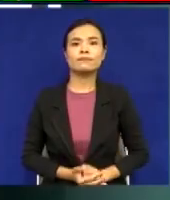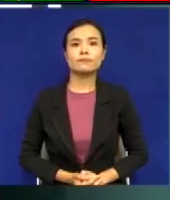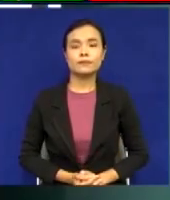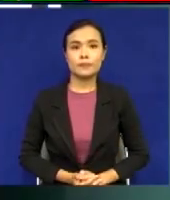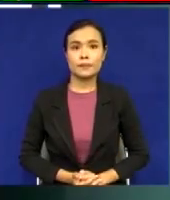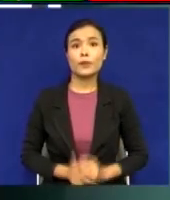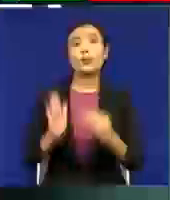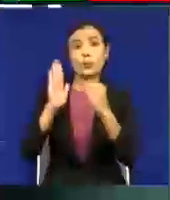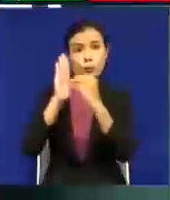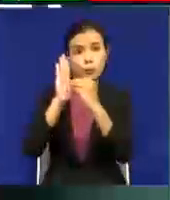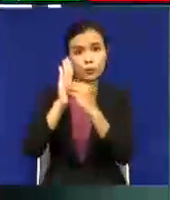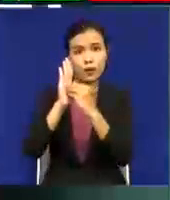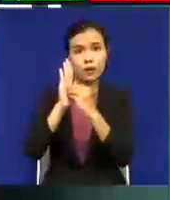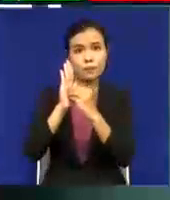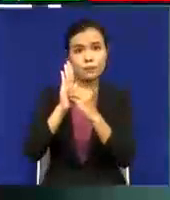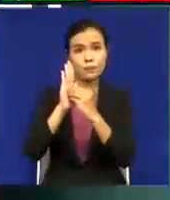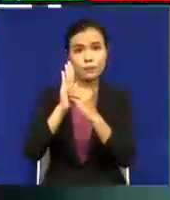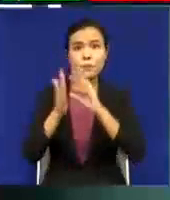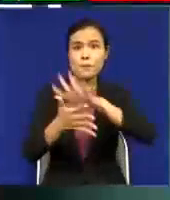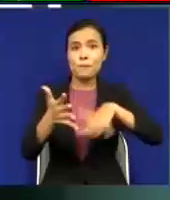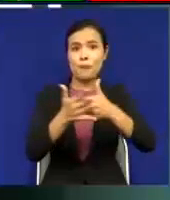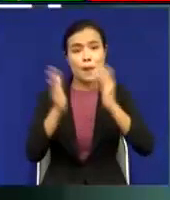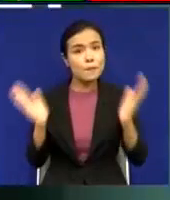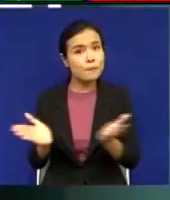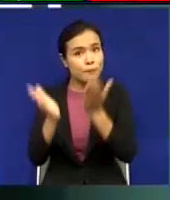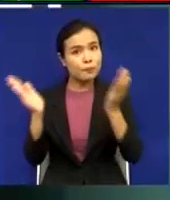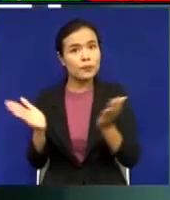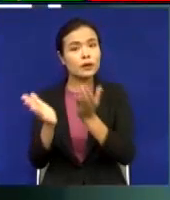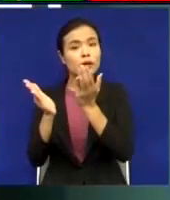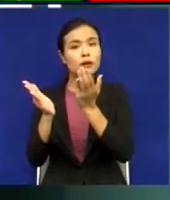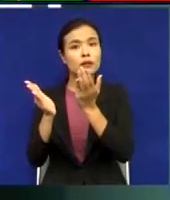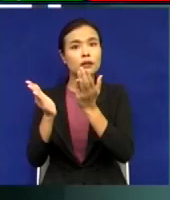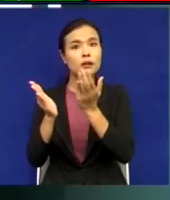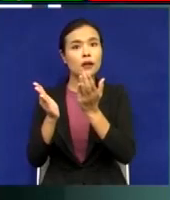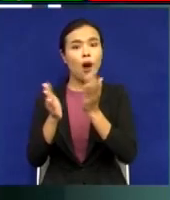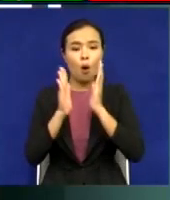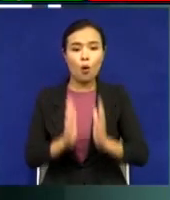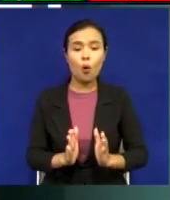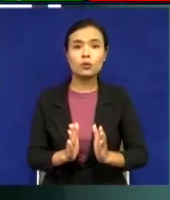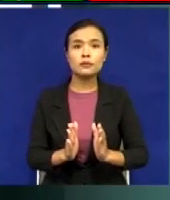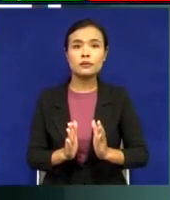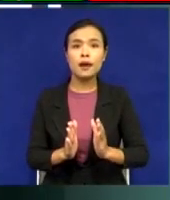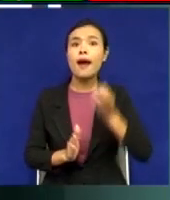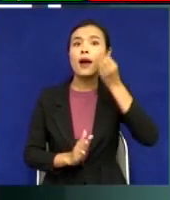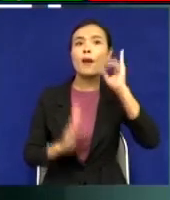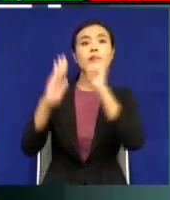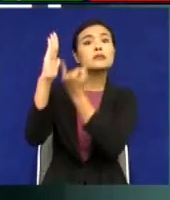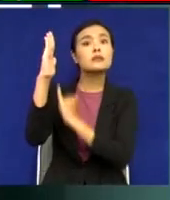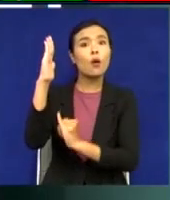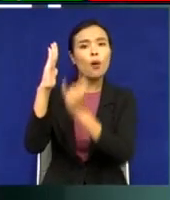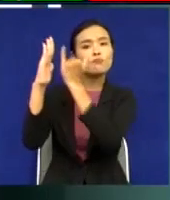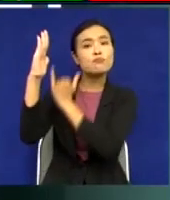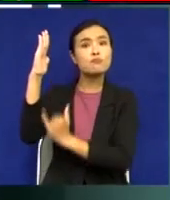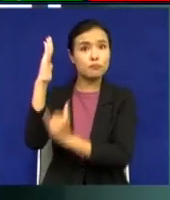ากรุงเทพมหานครได้มีมาตรการเพื่อที่จะผลักดันให้กลุ่มคนต่างๆเดินทางกลับไปสู่ต่างจังหวัดนะ